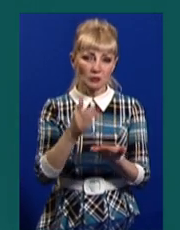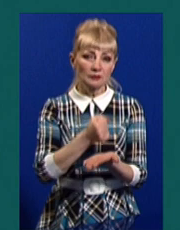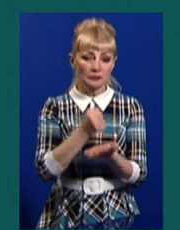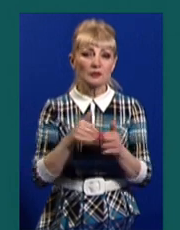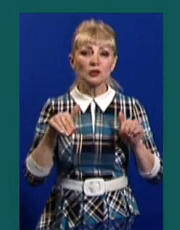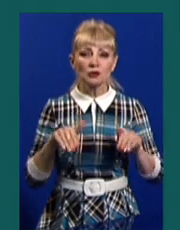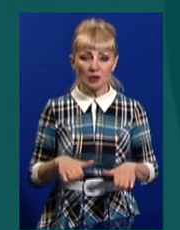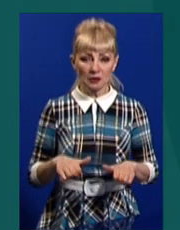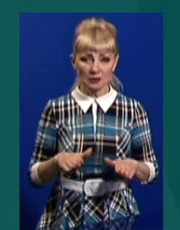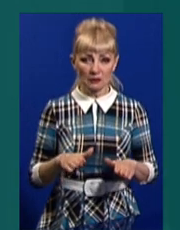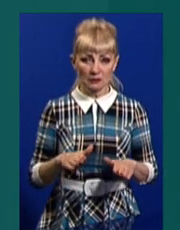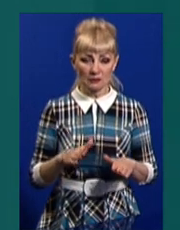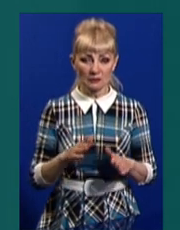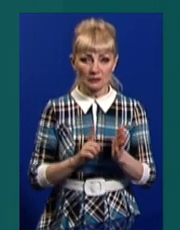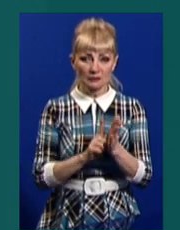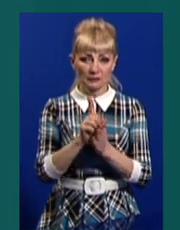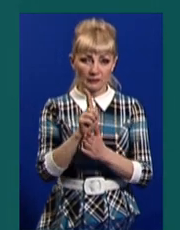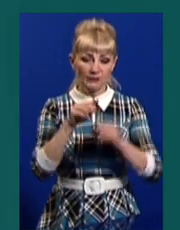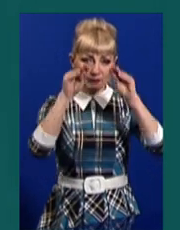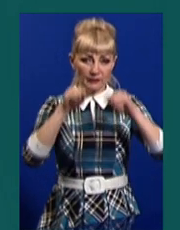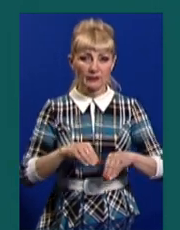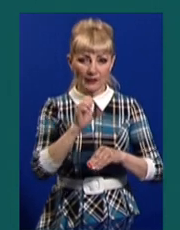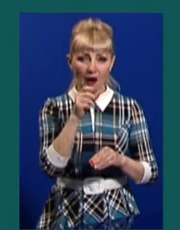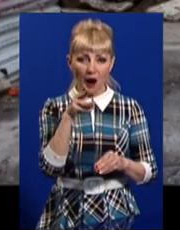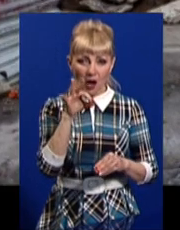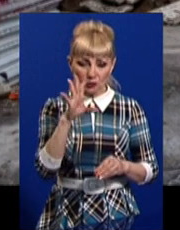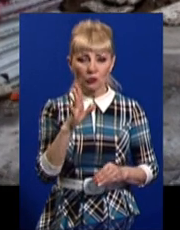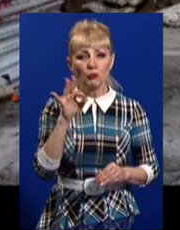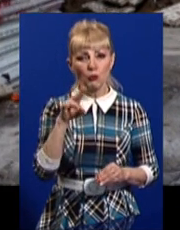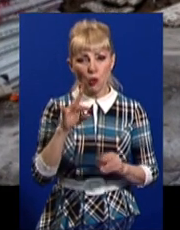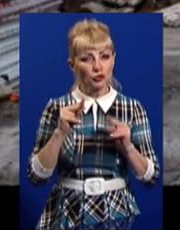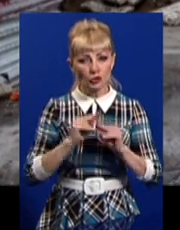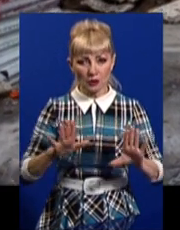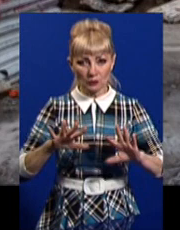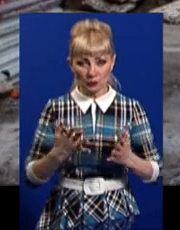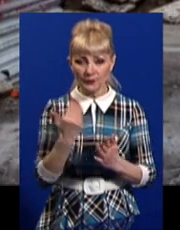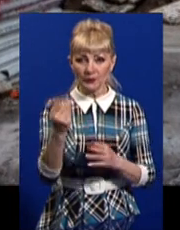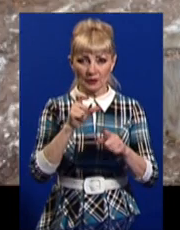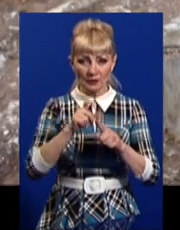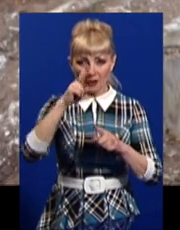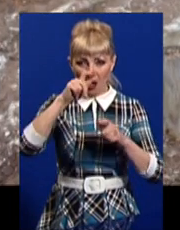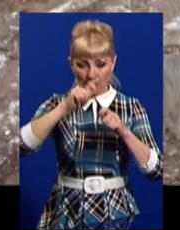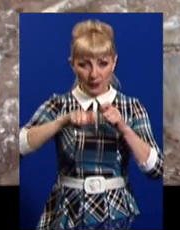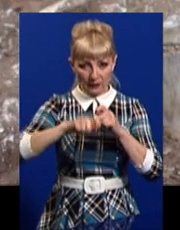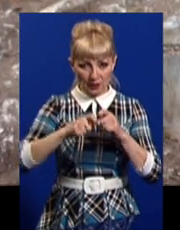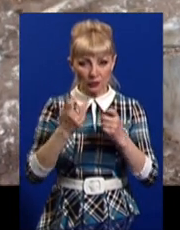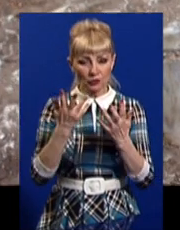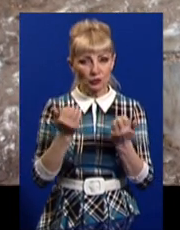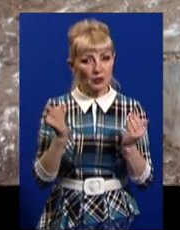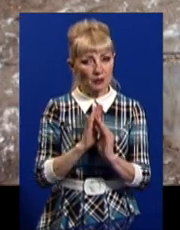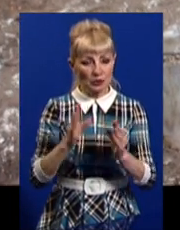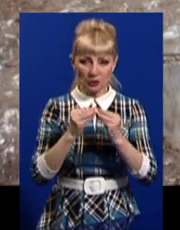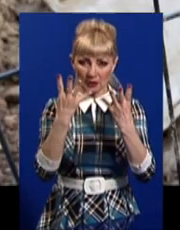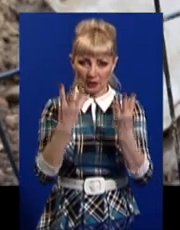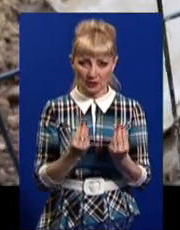рішення щодо створення актів по нещасному випадку. За її словами, на перевірку у посадовців є щонайменше 10